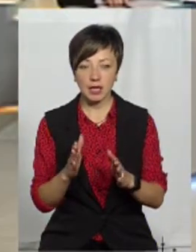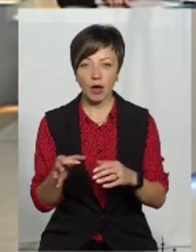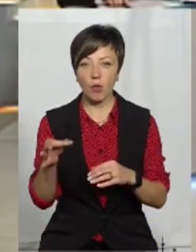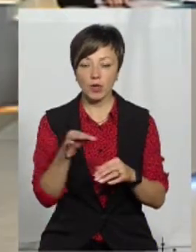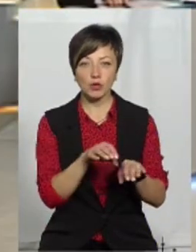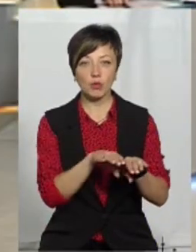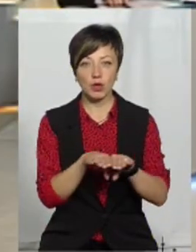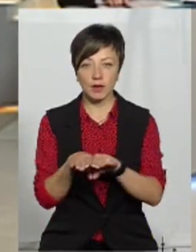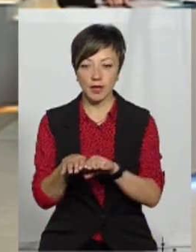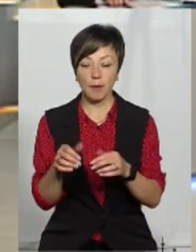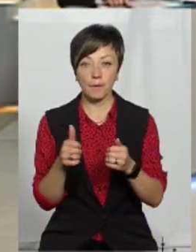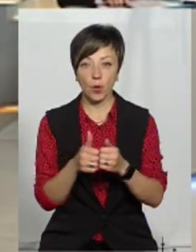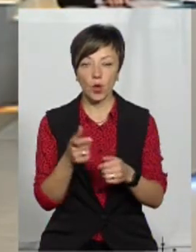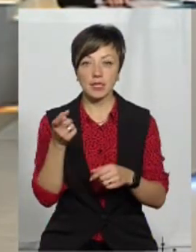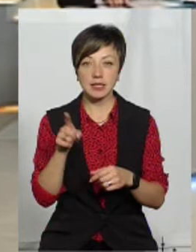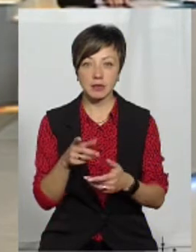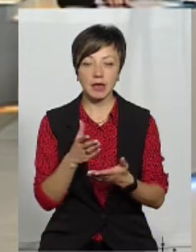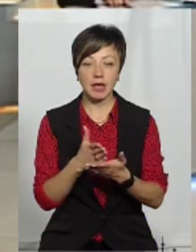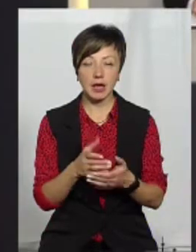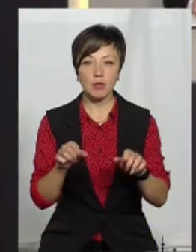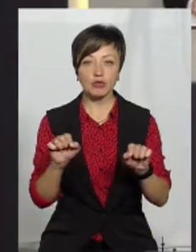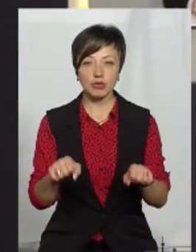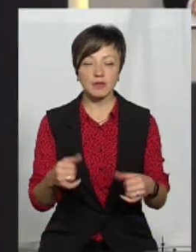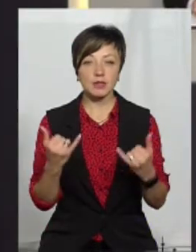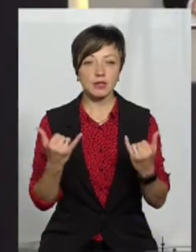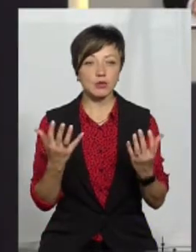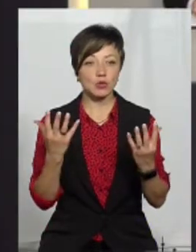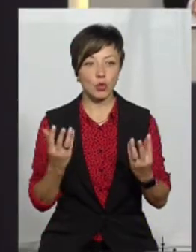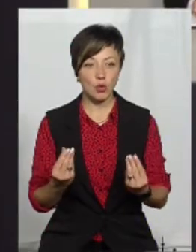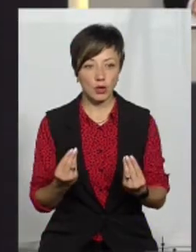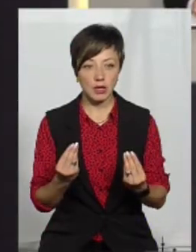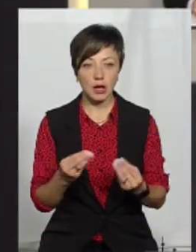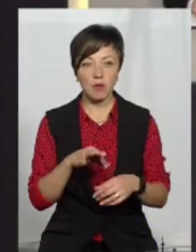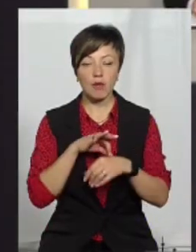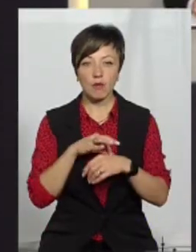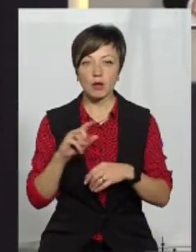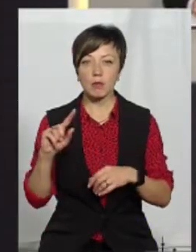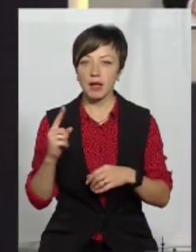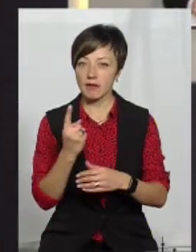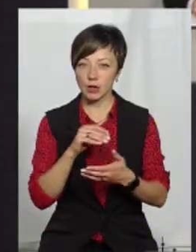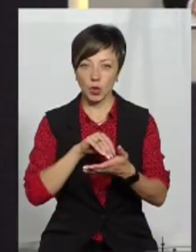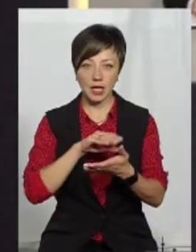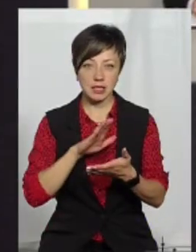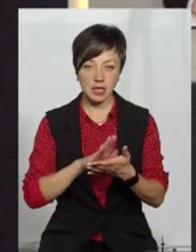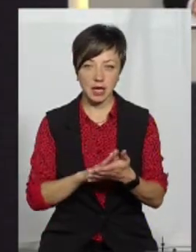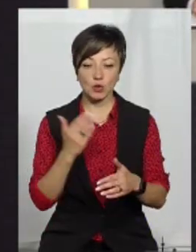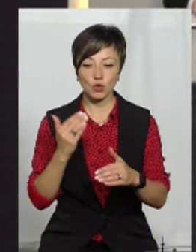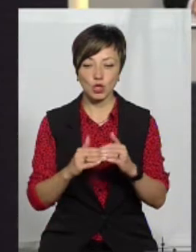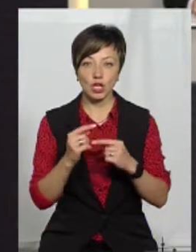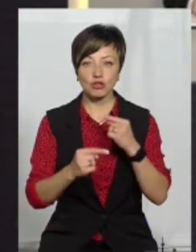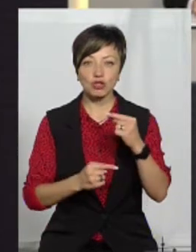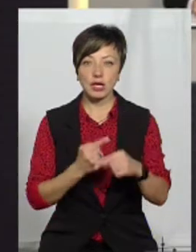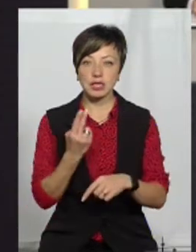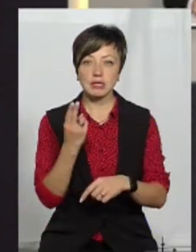проводити. Поряд з тим є можливість на сьогодні проводити первинну реєстрацію вже через